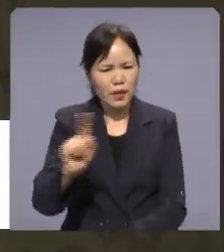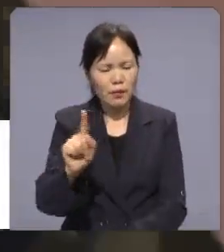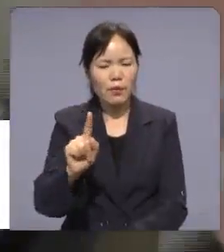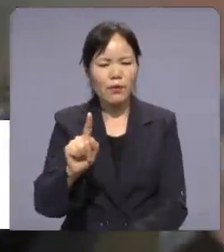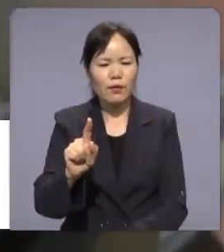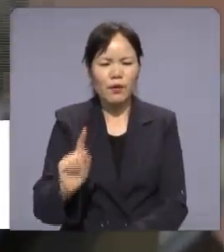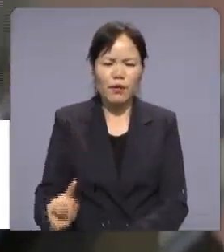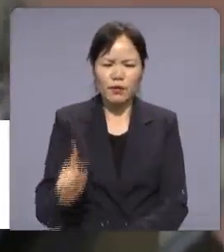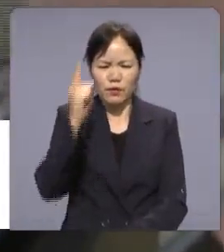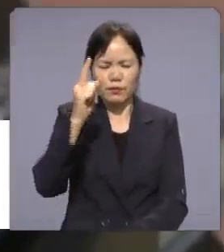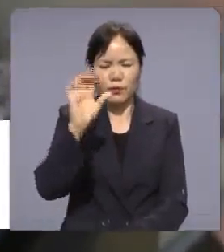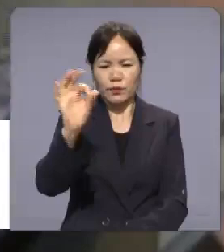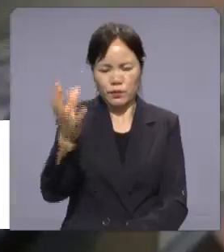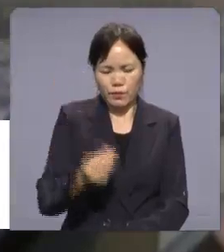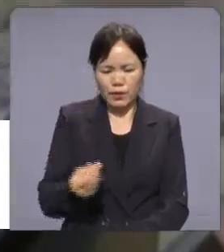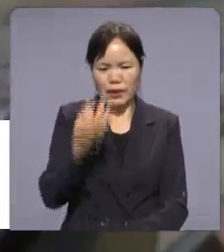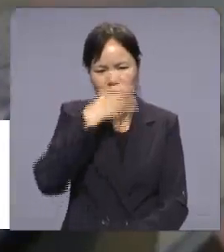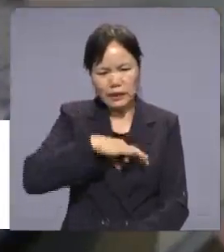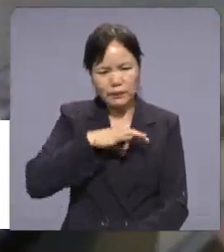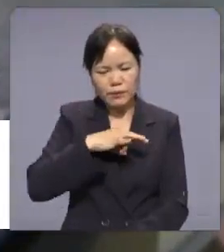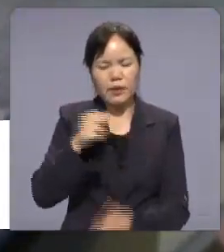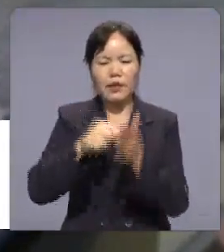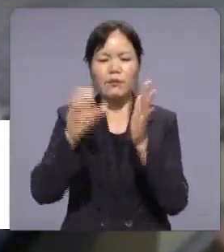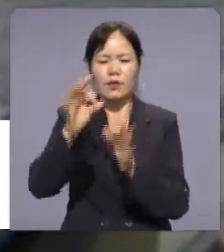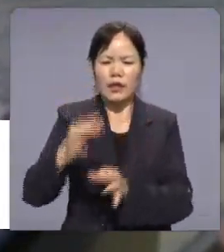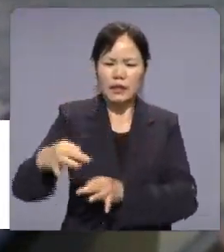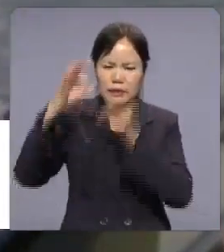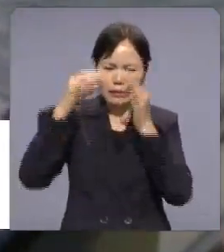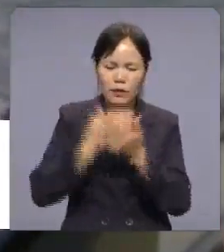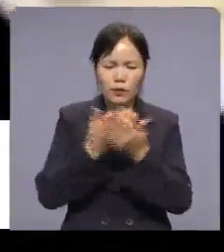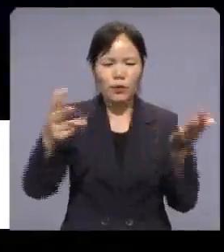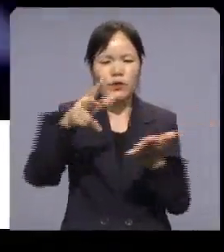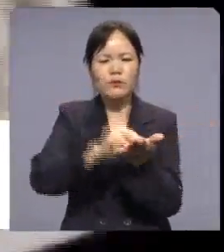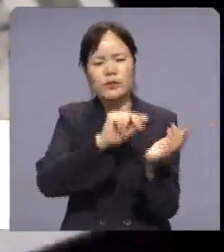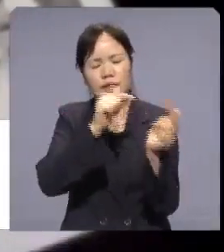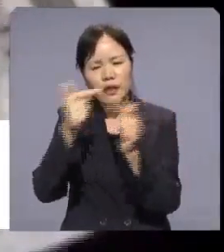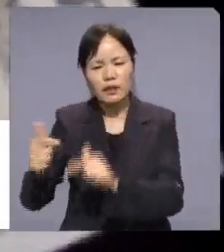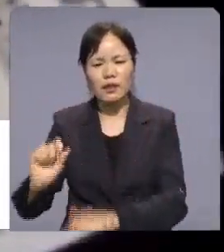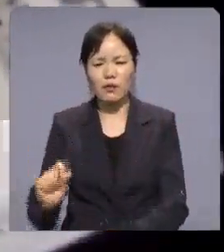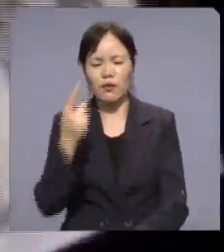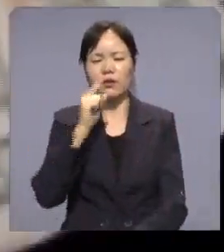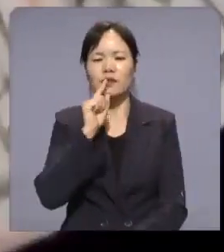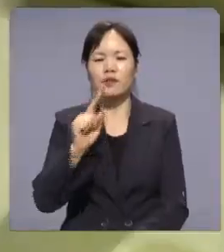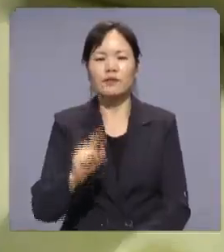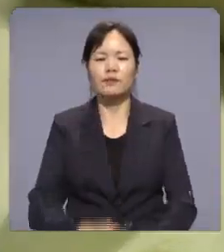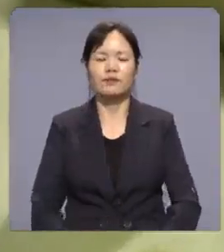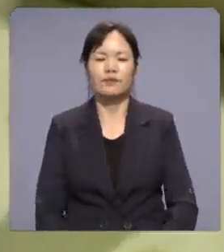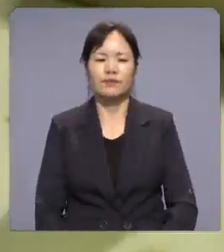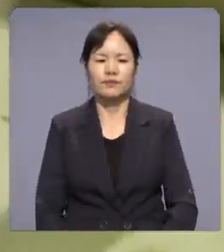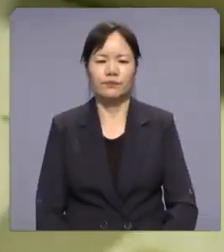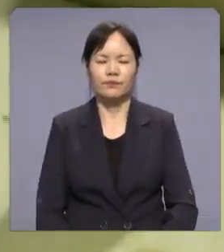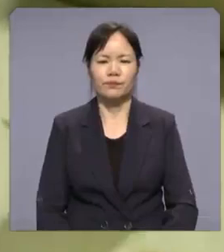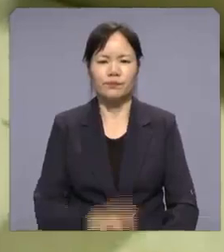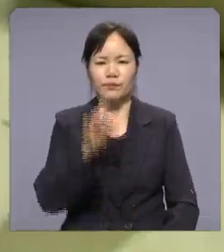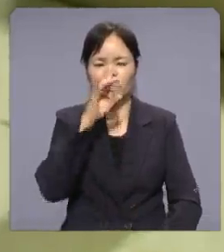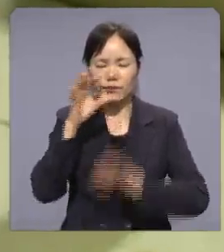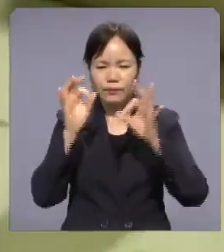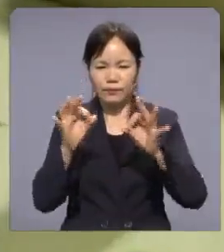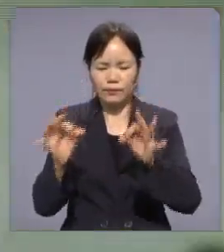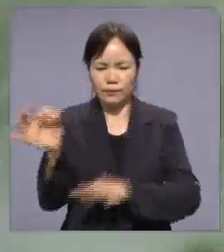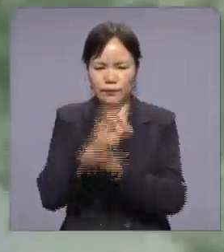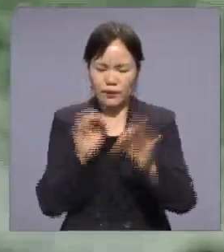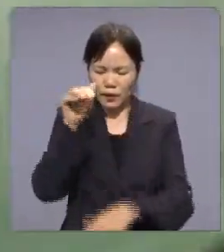배경으로 높은 대출 금리와 물가 상승률, 공급망 문제 등 여러 요인을 지적했습니다. 또 연준이 경기